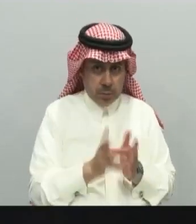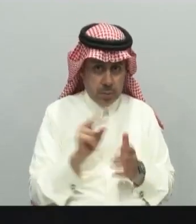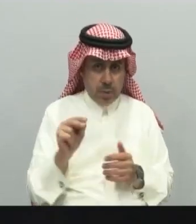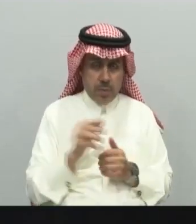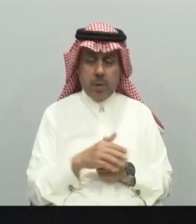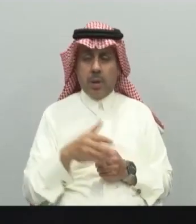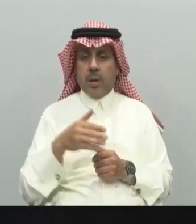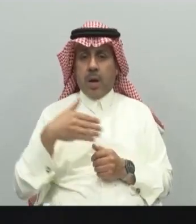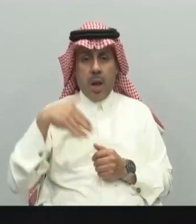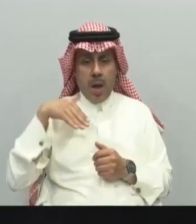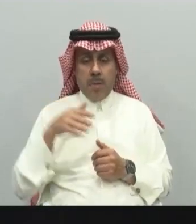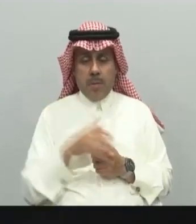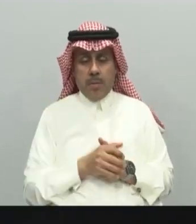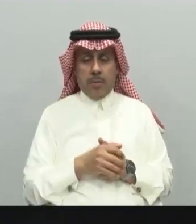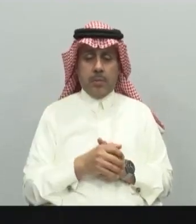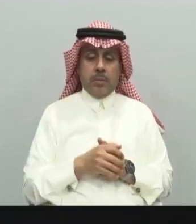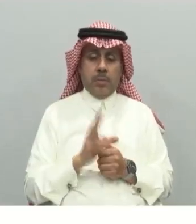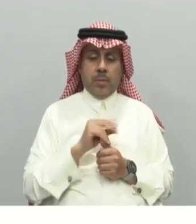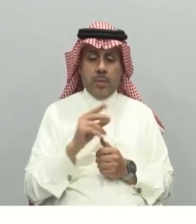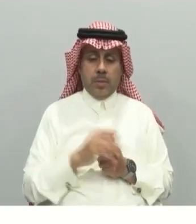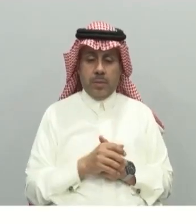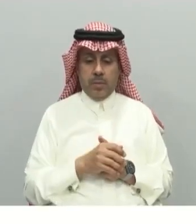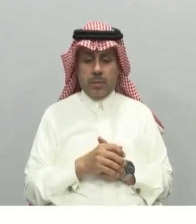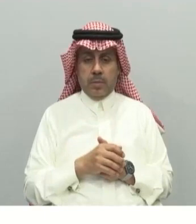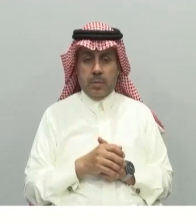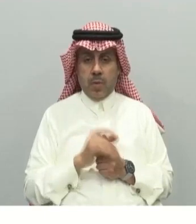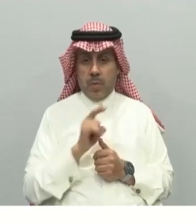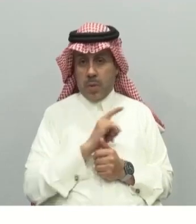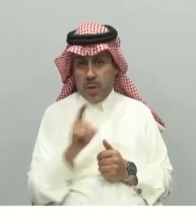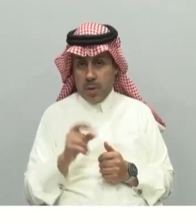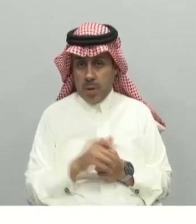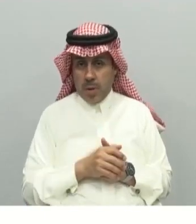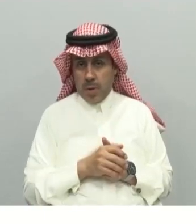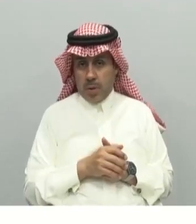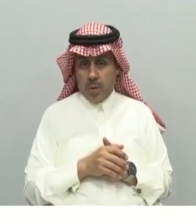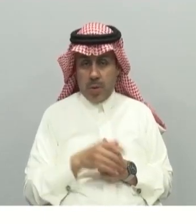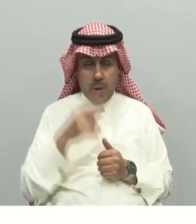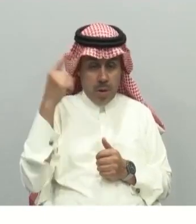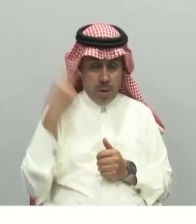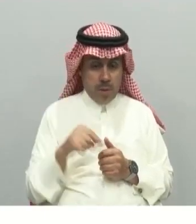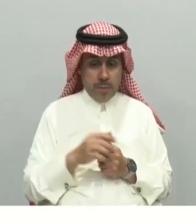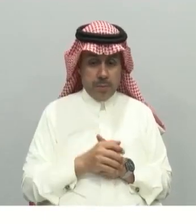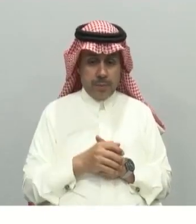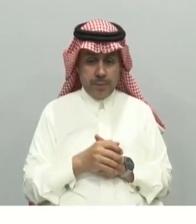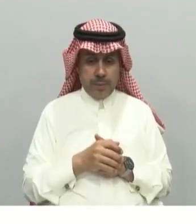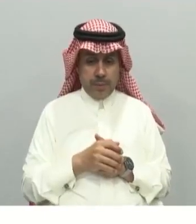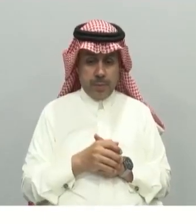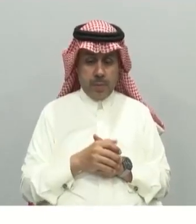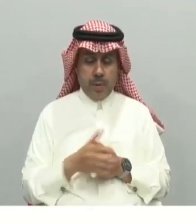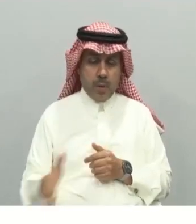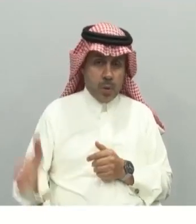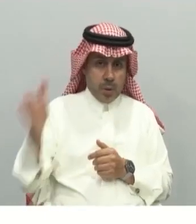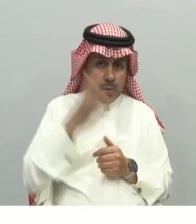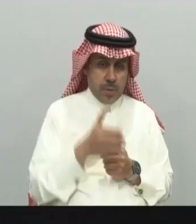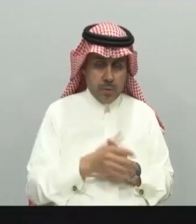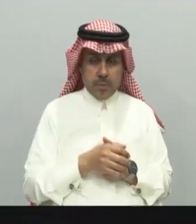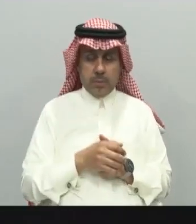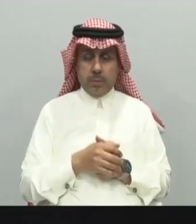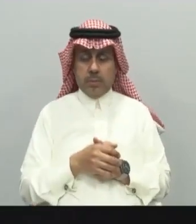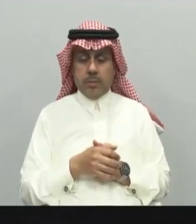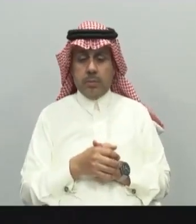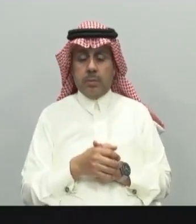بالملح الى اخر الحديث وما الحق بها كما ذكرنا انها يلحق بها ما